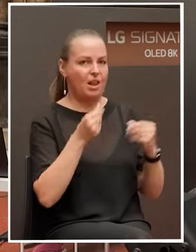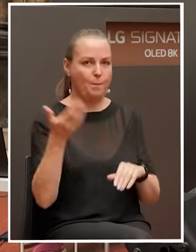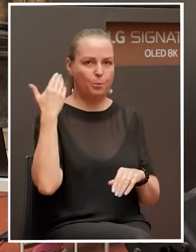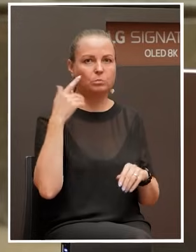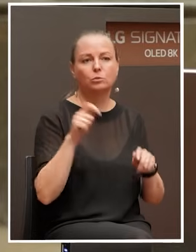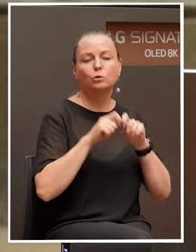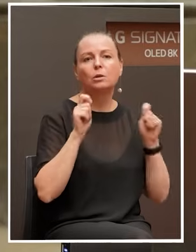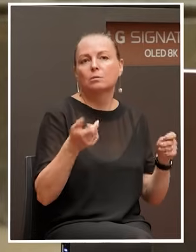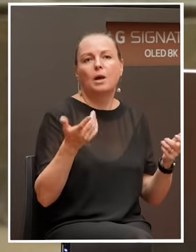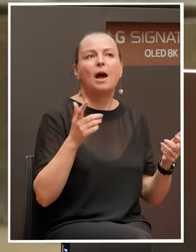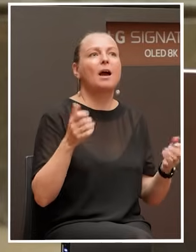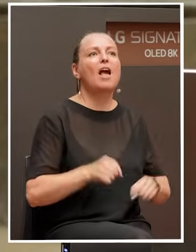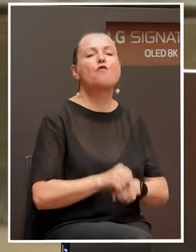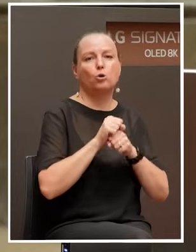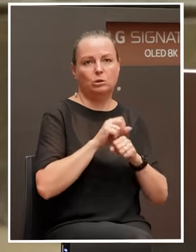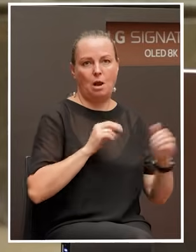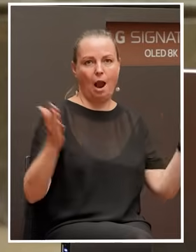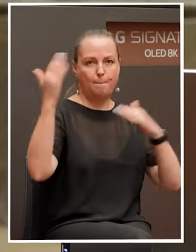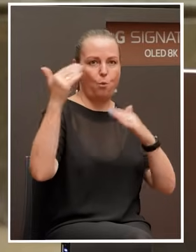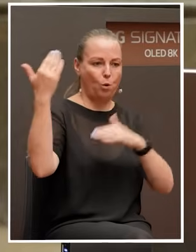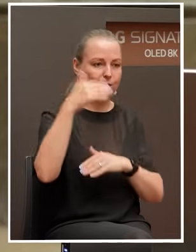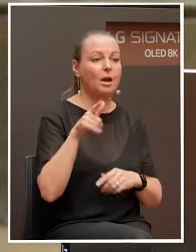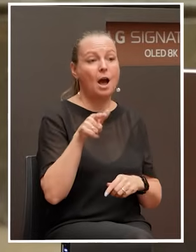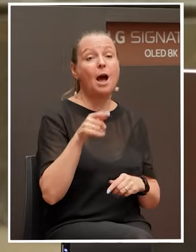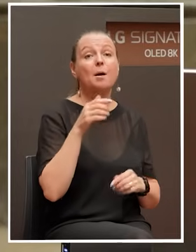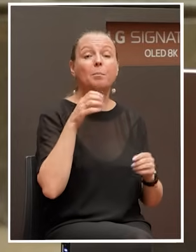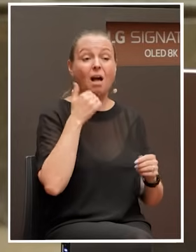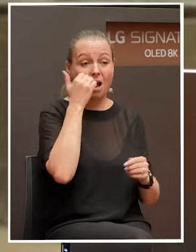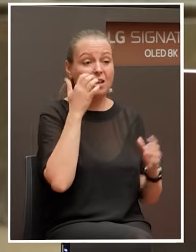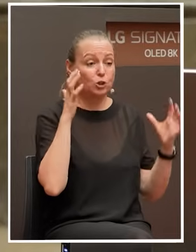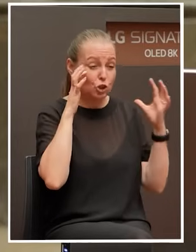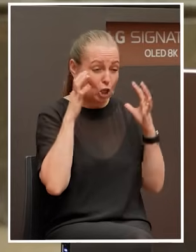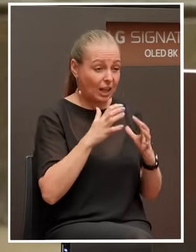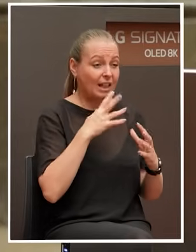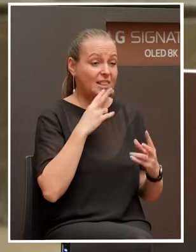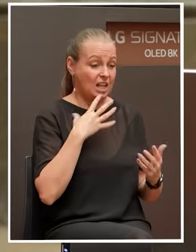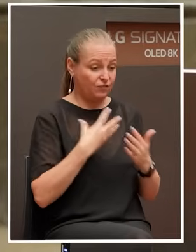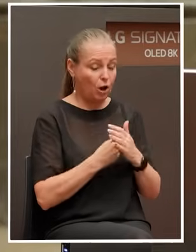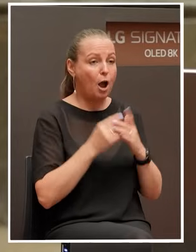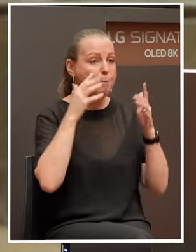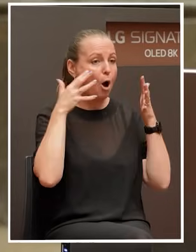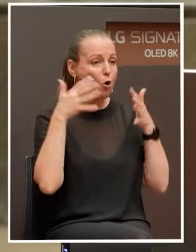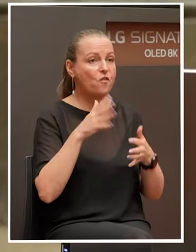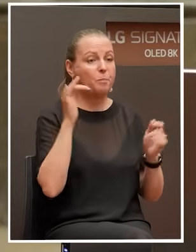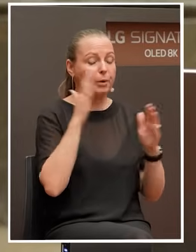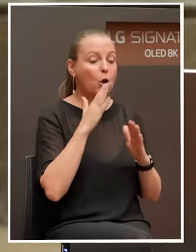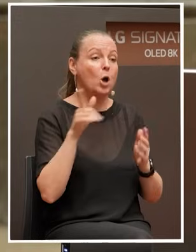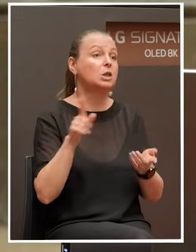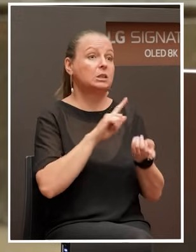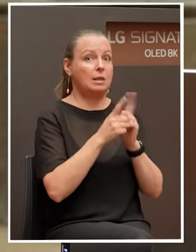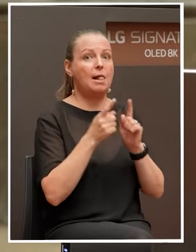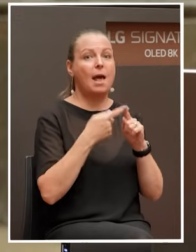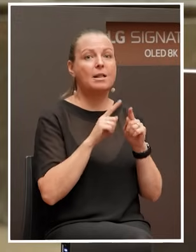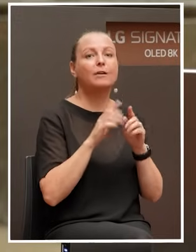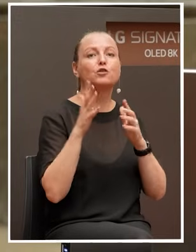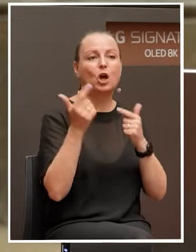революционные работы благодаря своей моральной самостоятельности, сосредоточенности на своем и погружении в природу. И сделал он это в соответствии